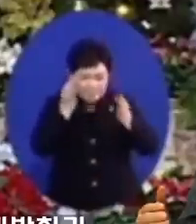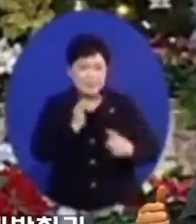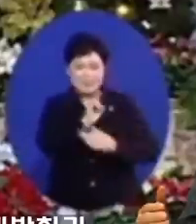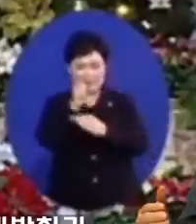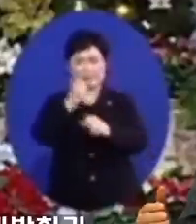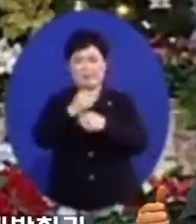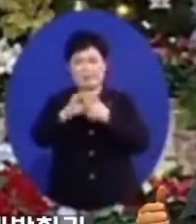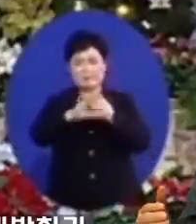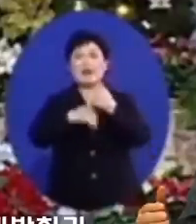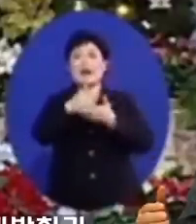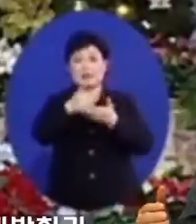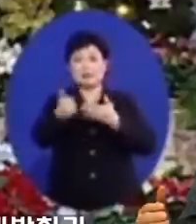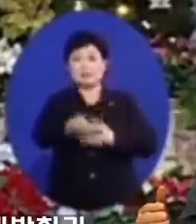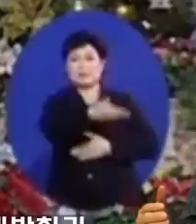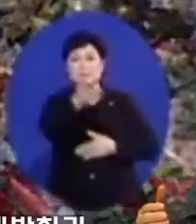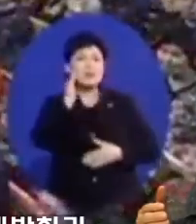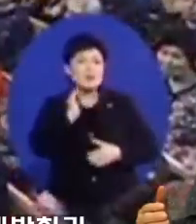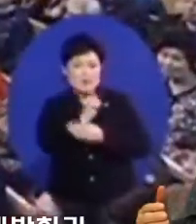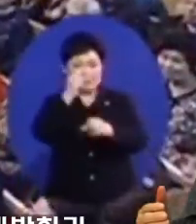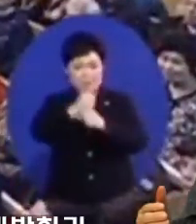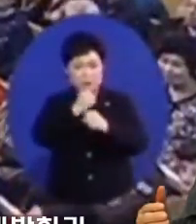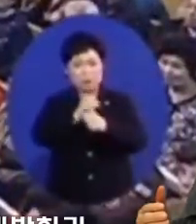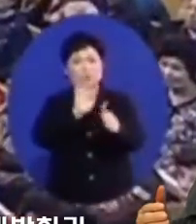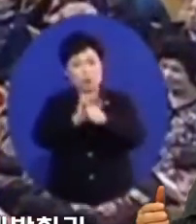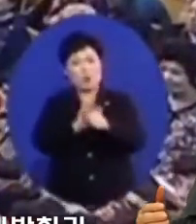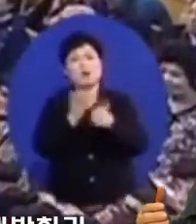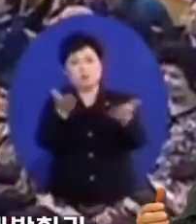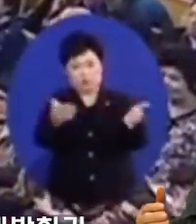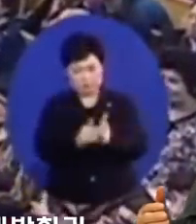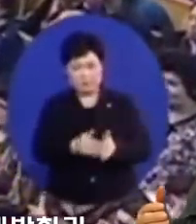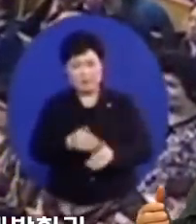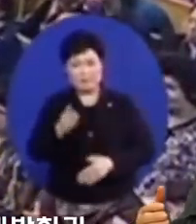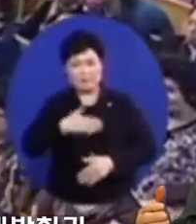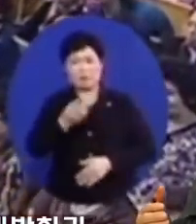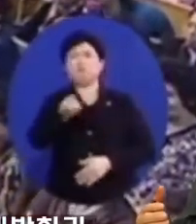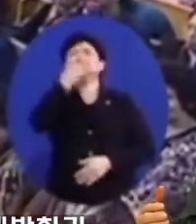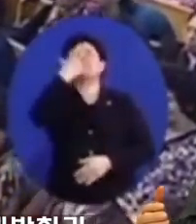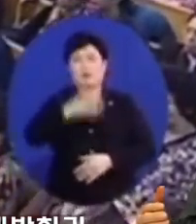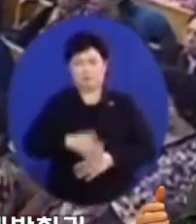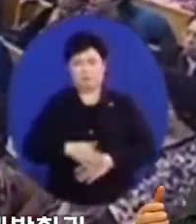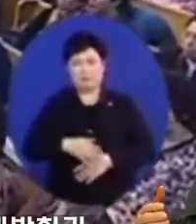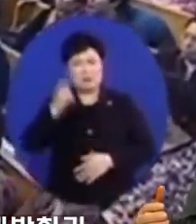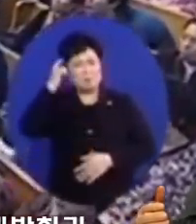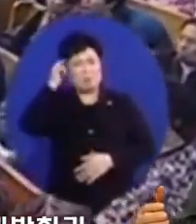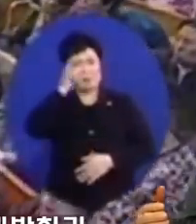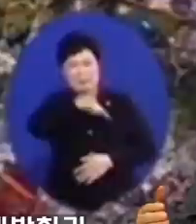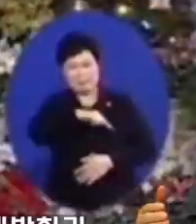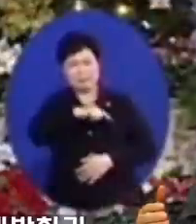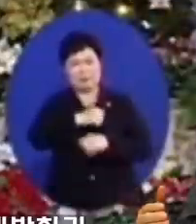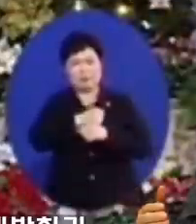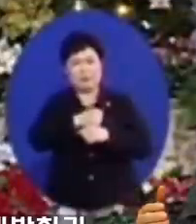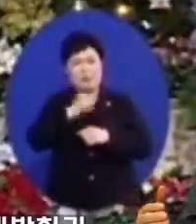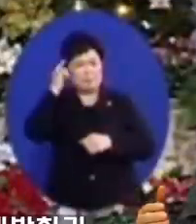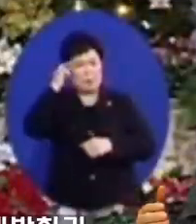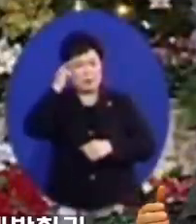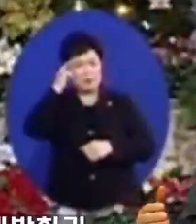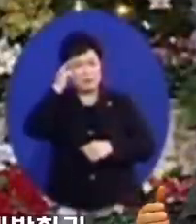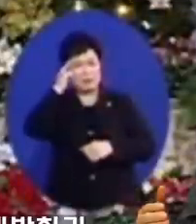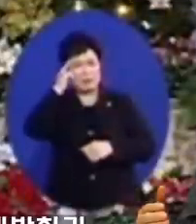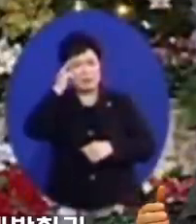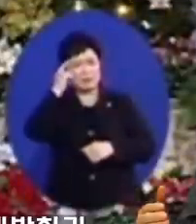맺으면 하나님은 열매 맺도록 도와주시는 것입니다. 내가 못나고 머리가 나쁘고 불행하다고